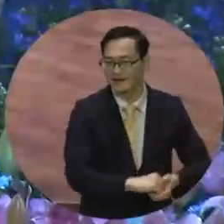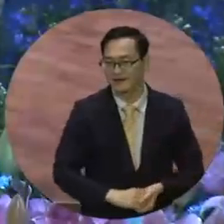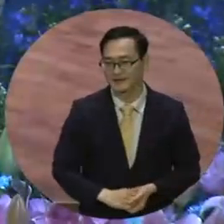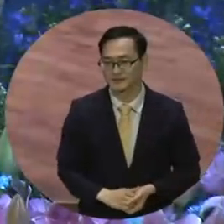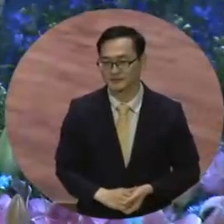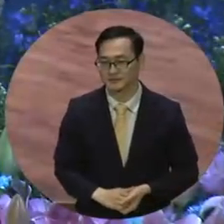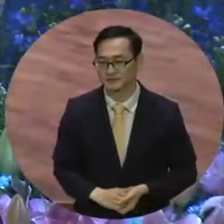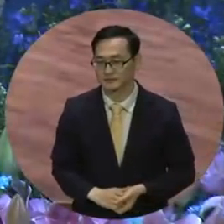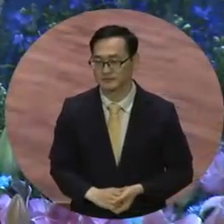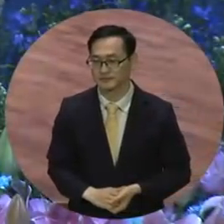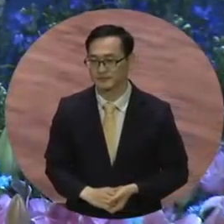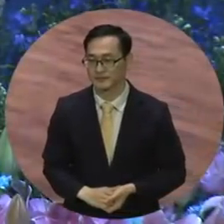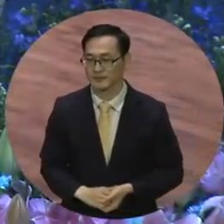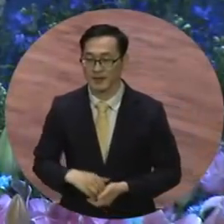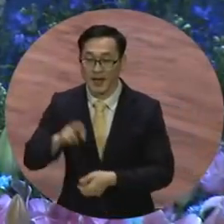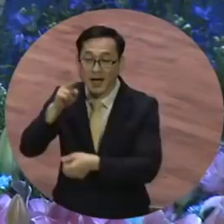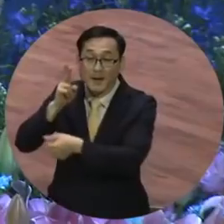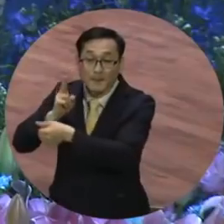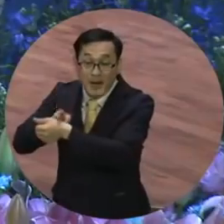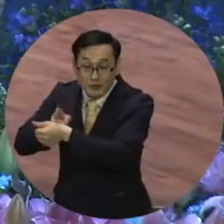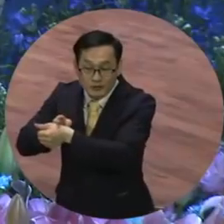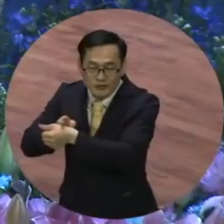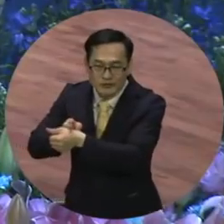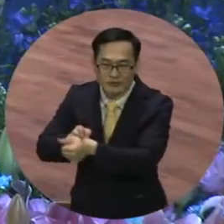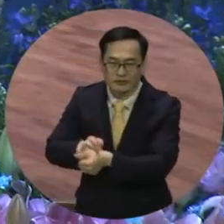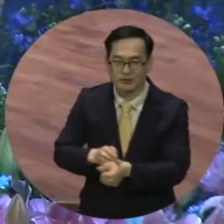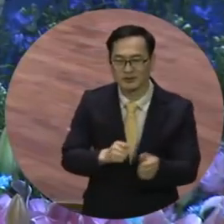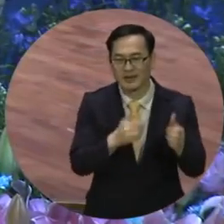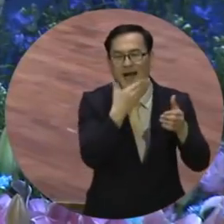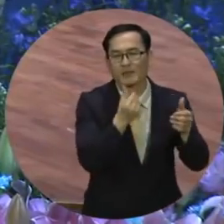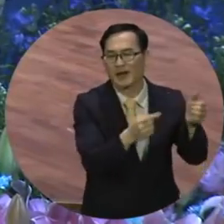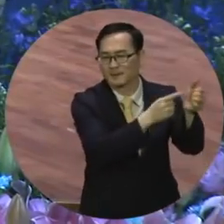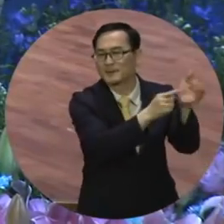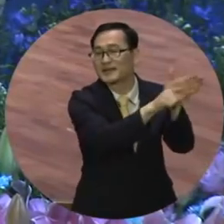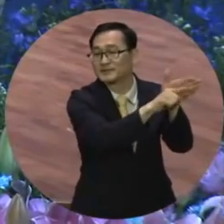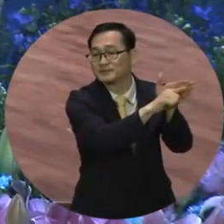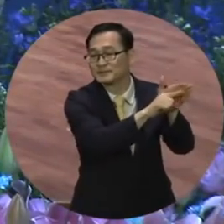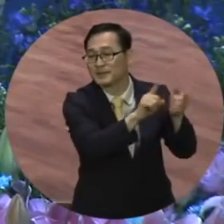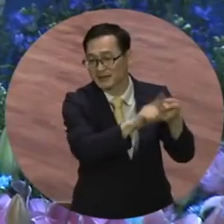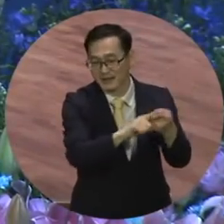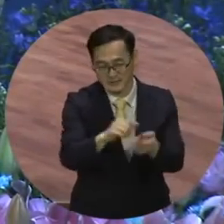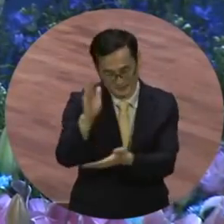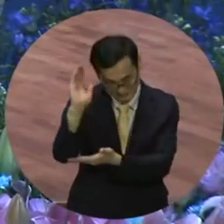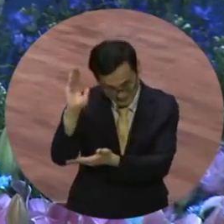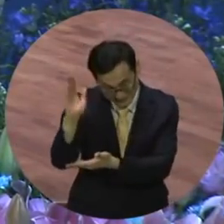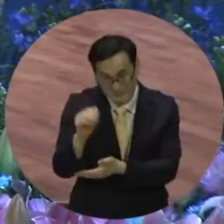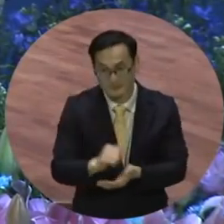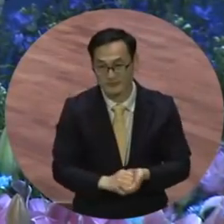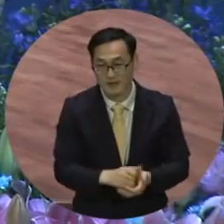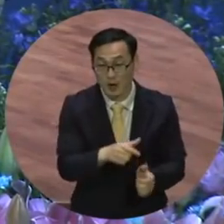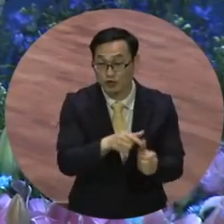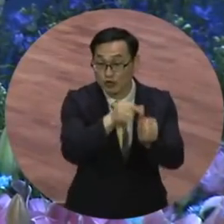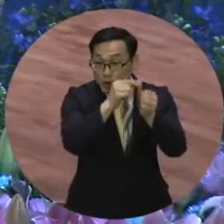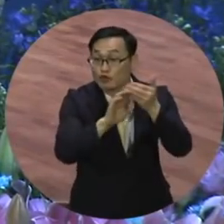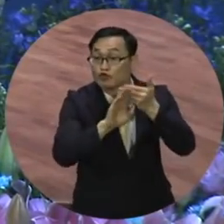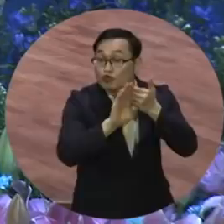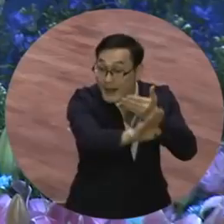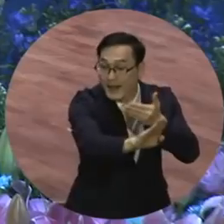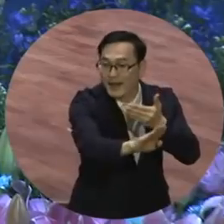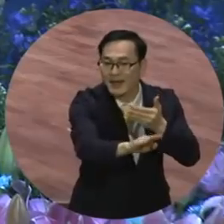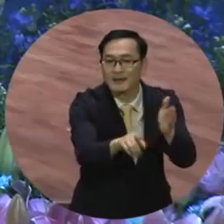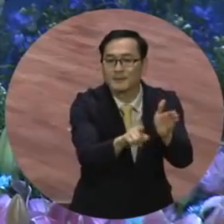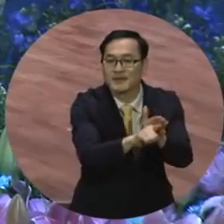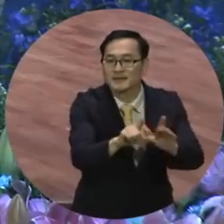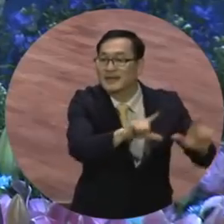사도 바울은 믿음에 대해서 언급하면서 구원 얻은 믿음 이후에 필요한 또 다른 믿음을 강조하고